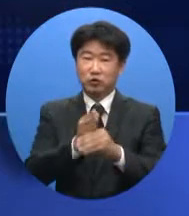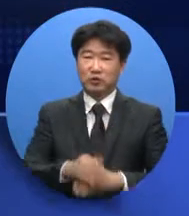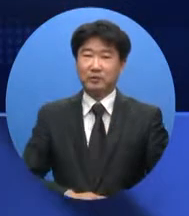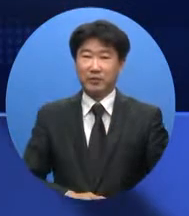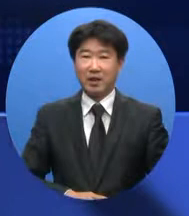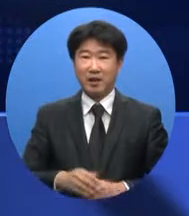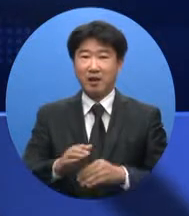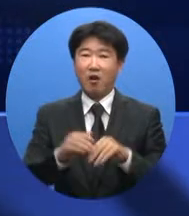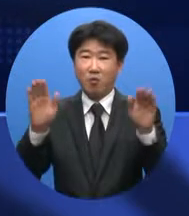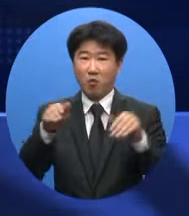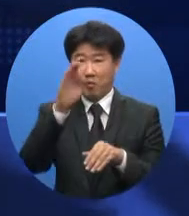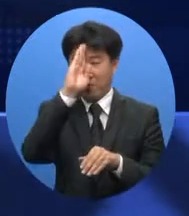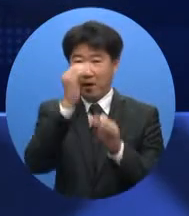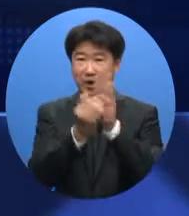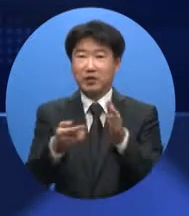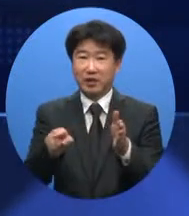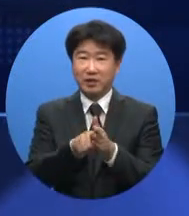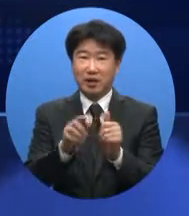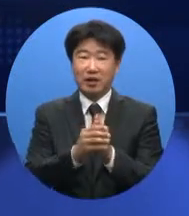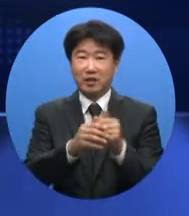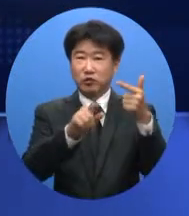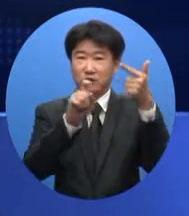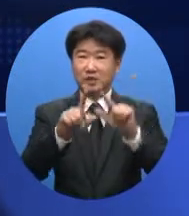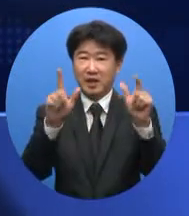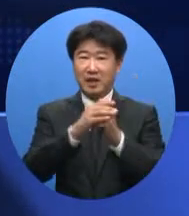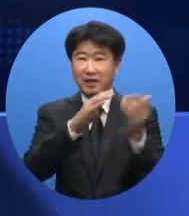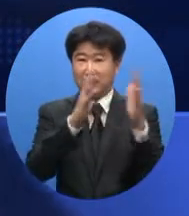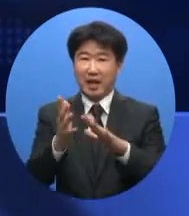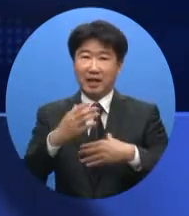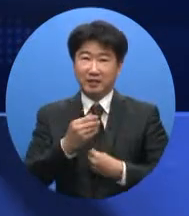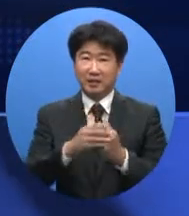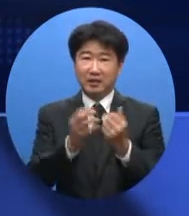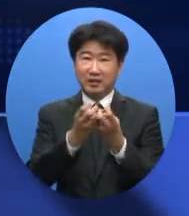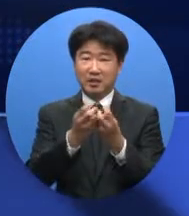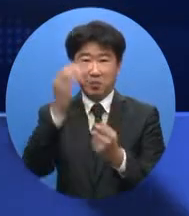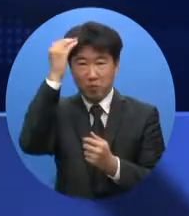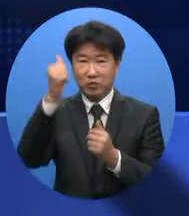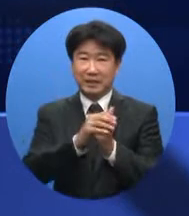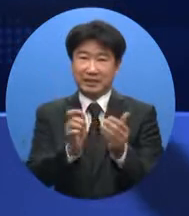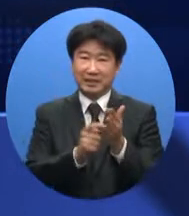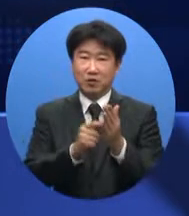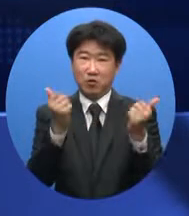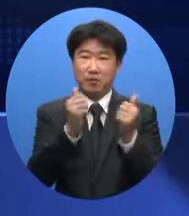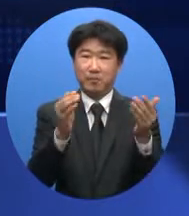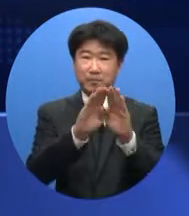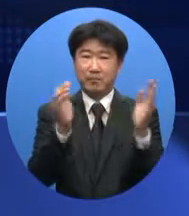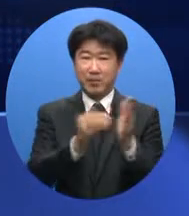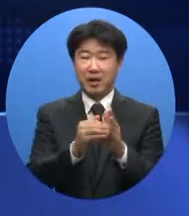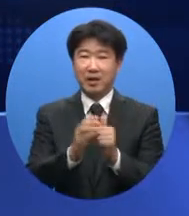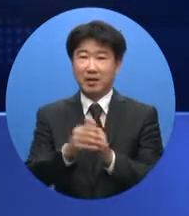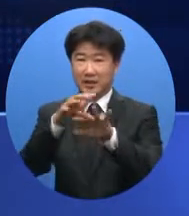합천군은 조류 인플루엔자 차단 방역을 위해 지난 11일 재난안전대책본부에서 긴급대책회의를 개최하고